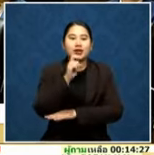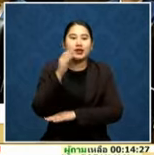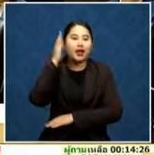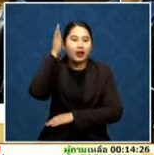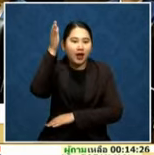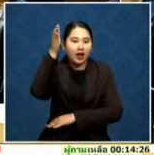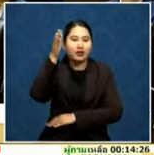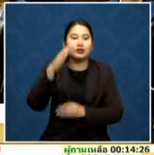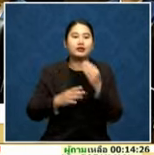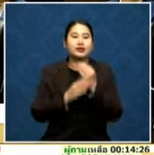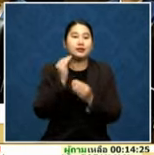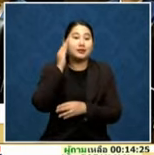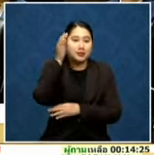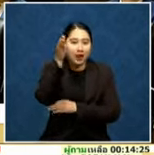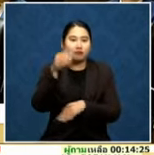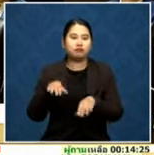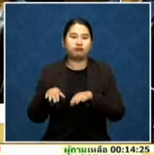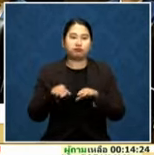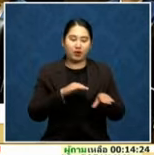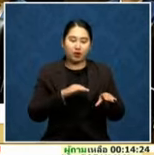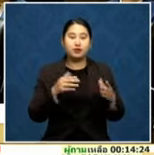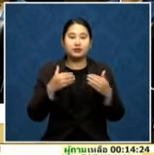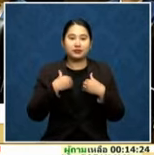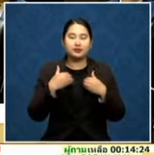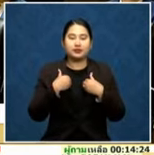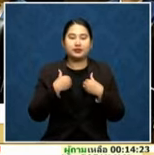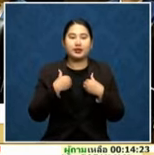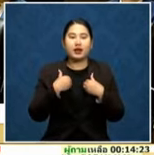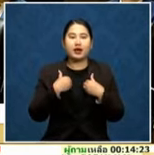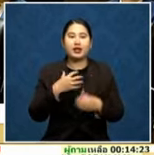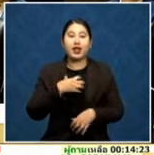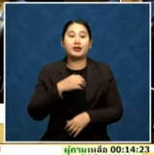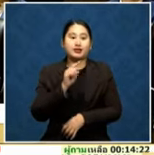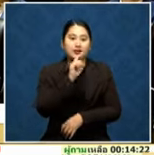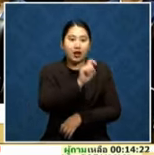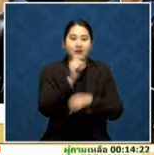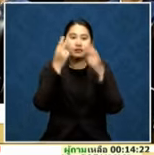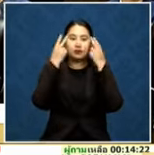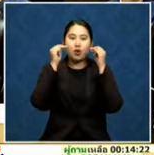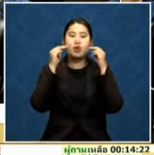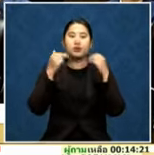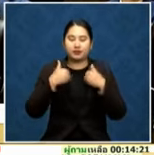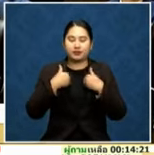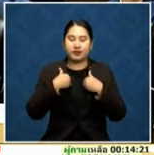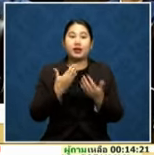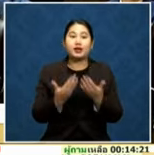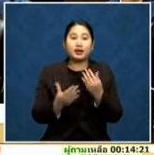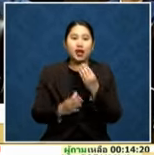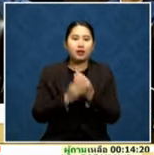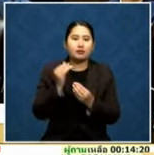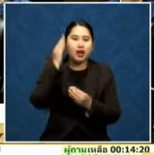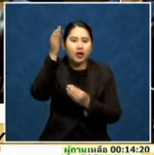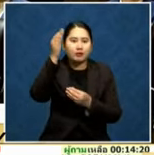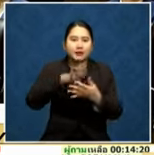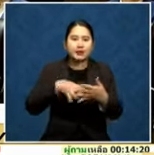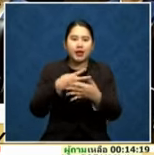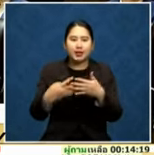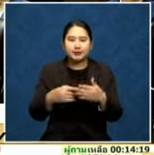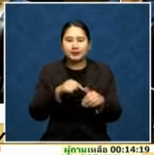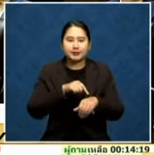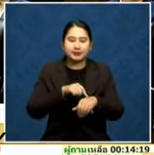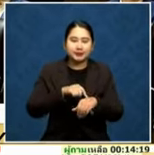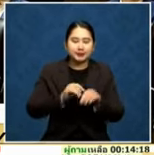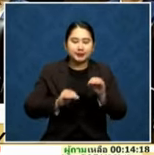าง tambémเพรวเราไปเทยมค่ritionที่จะถามท่าน rotationsกรธ Meanwhile.หรือท่านอัติษณาเครียรตารางไม่ทันนะคะ